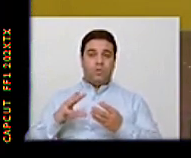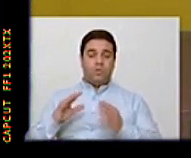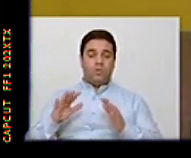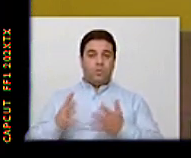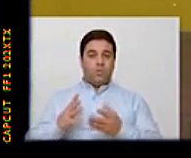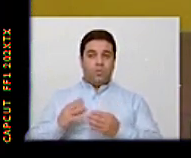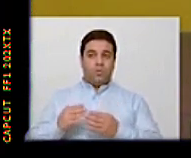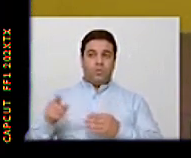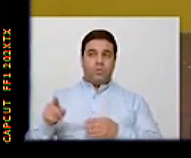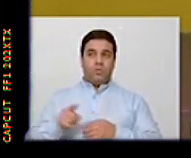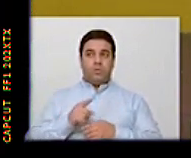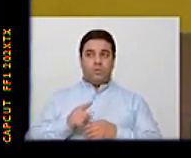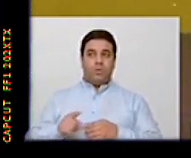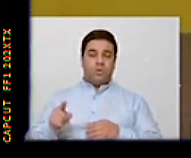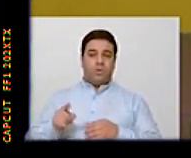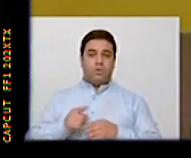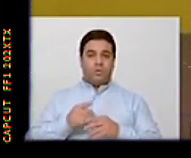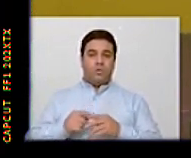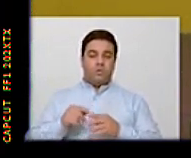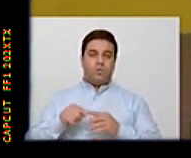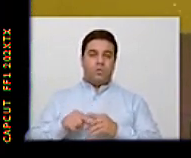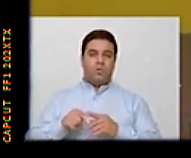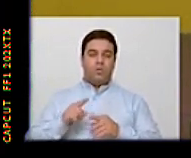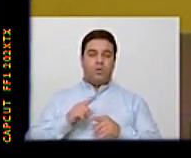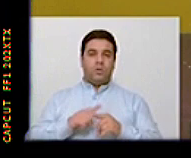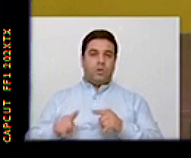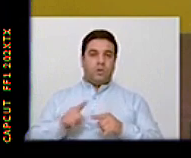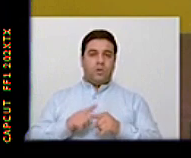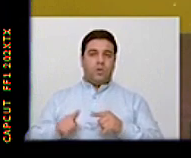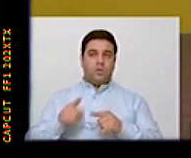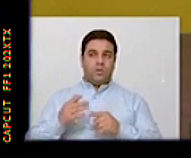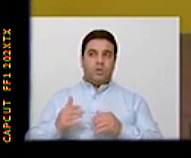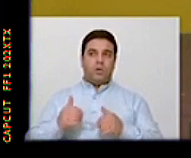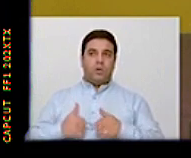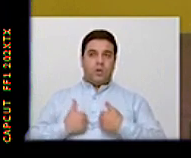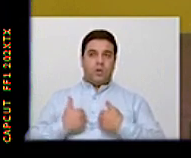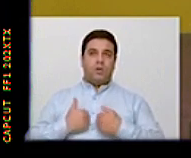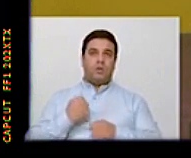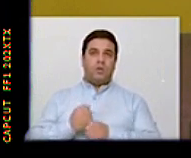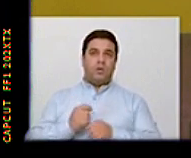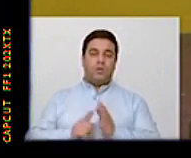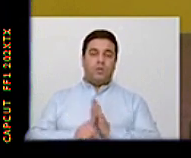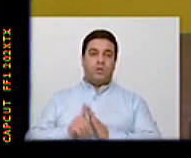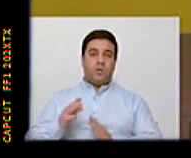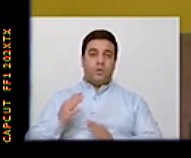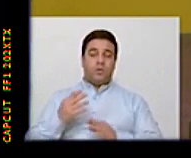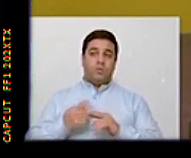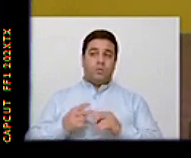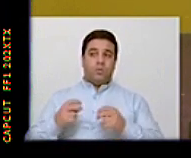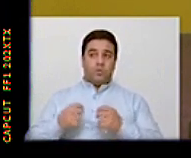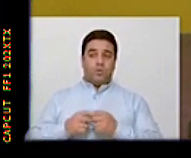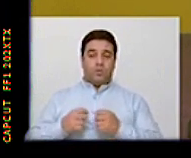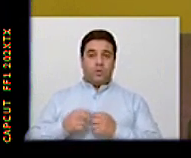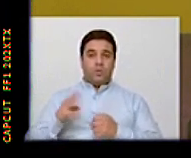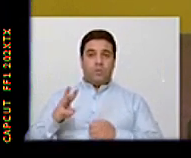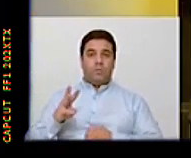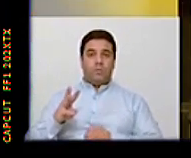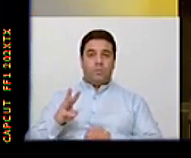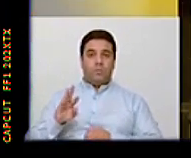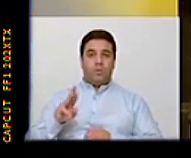u muvozanat atrofida bora-bora tebranib harakat qila boshlaydi. Pruzinalik mayatnik